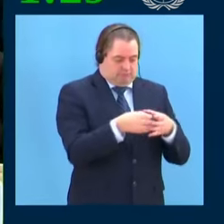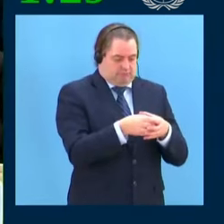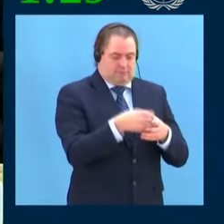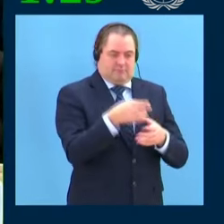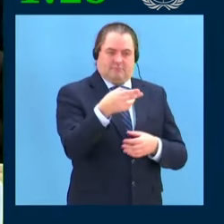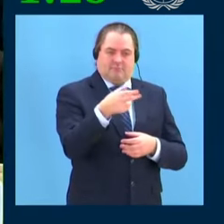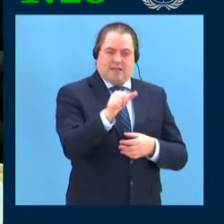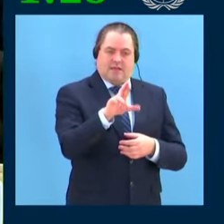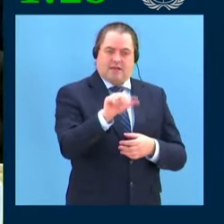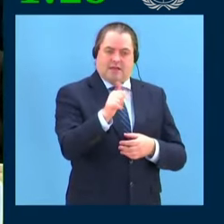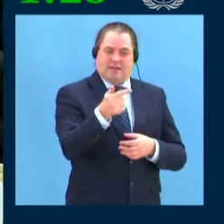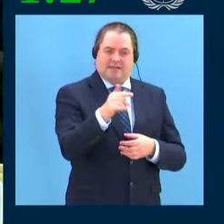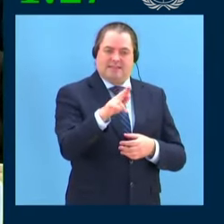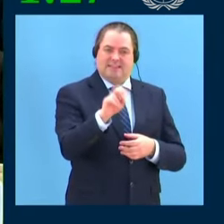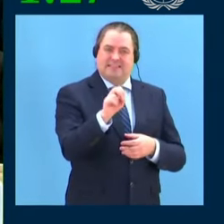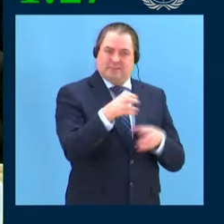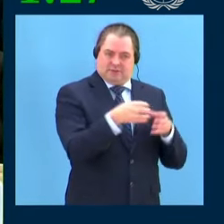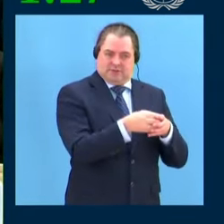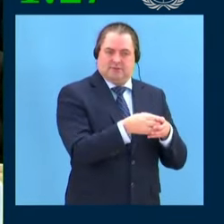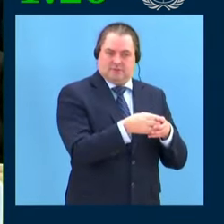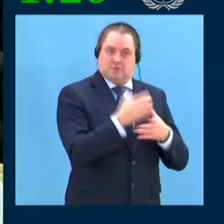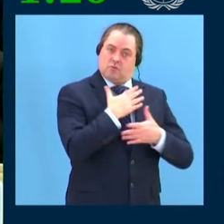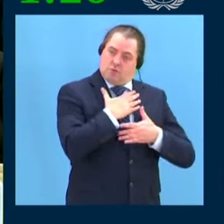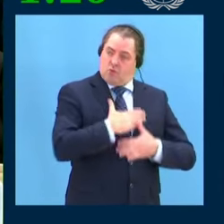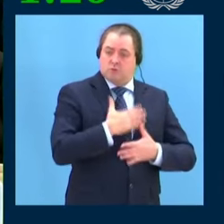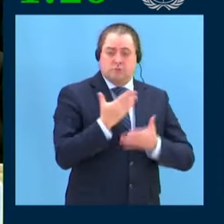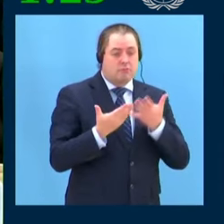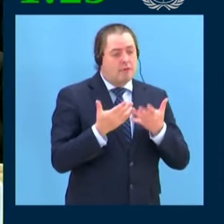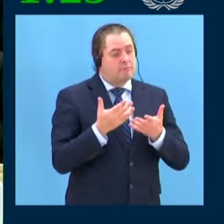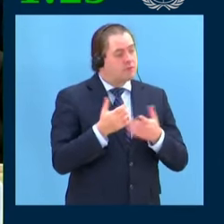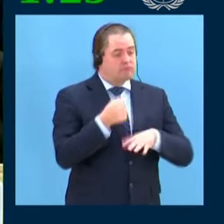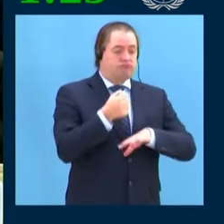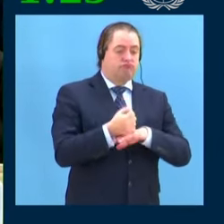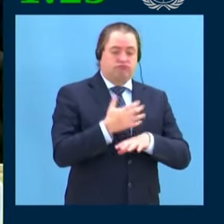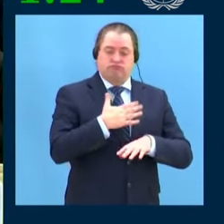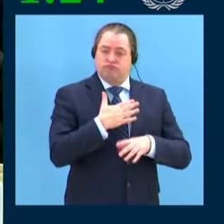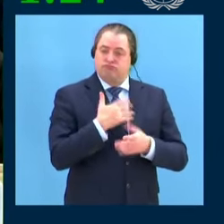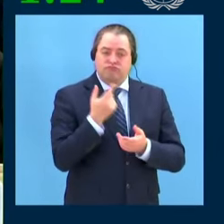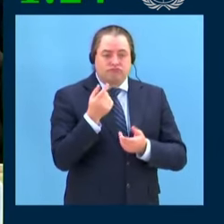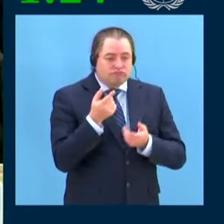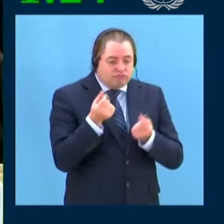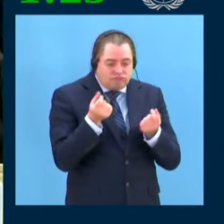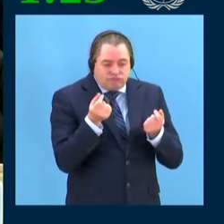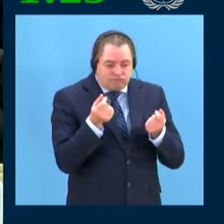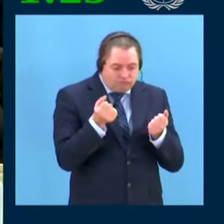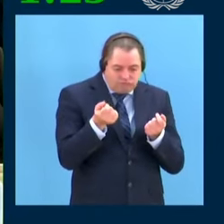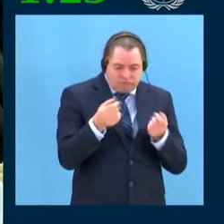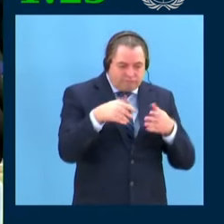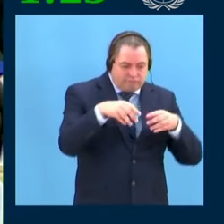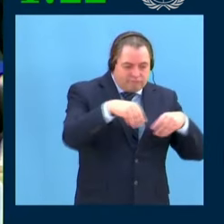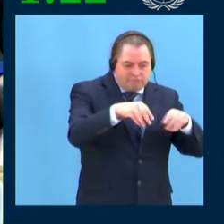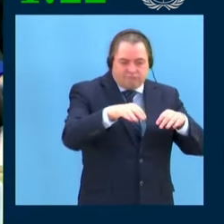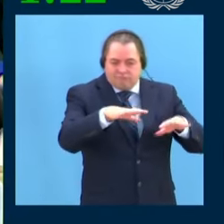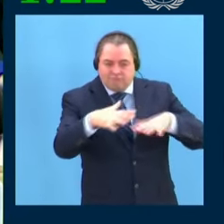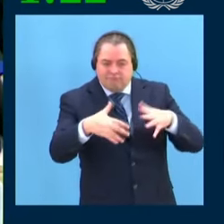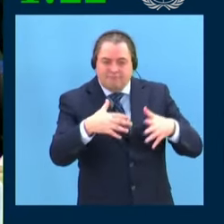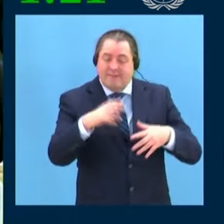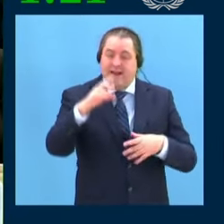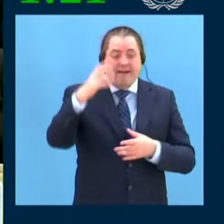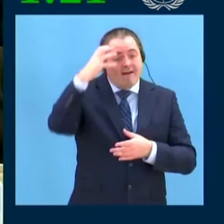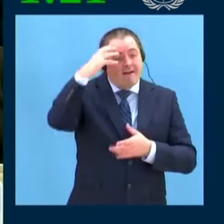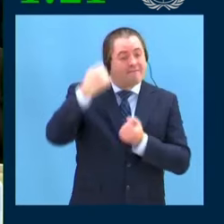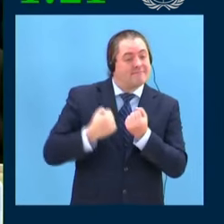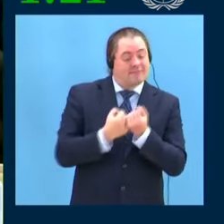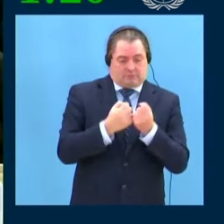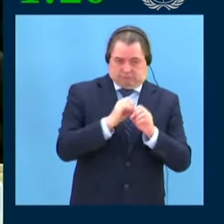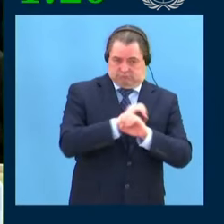des banques publiques ou privées. L'économie du pays, les organismes financiers, les entreprises publiques et privées, l'appareil sécuritaire,